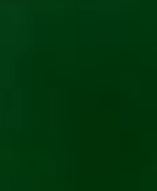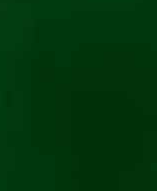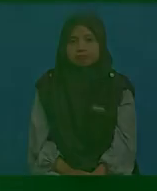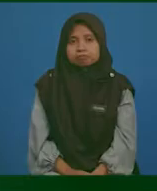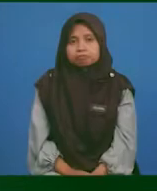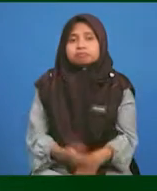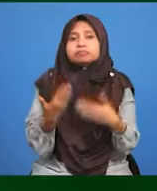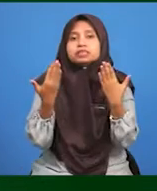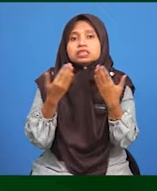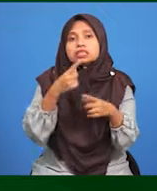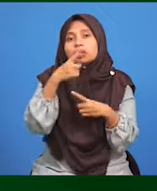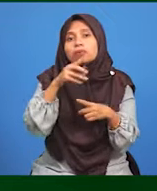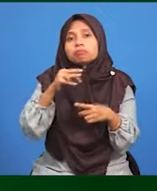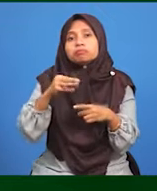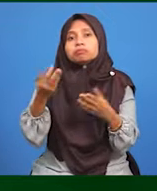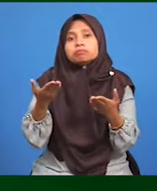MP3